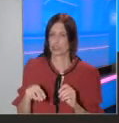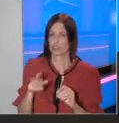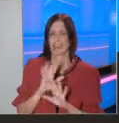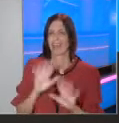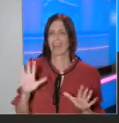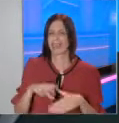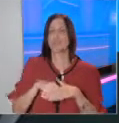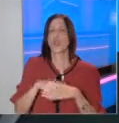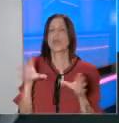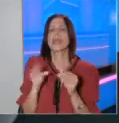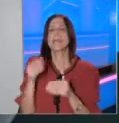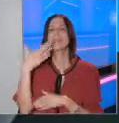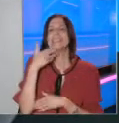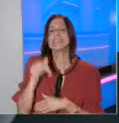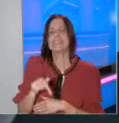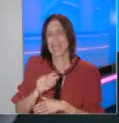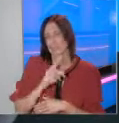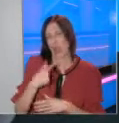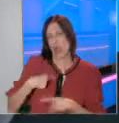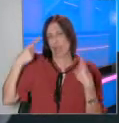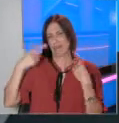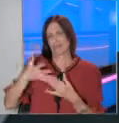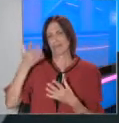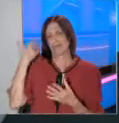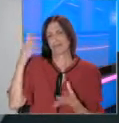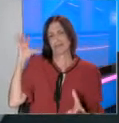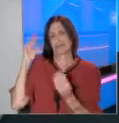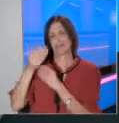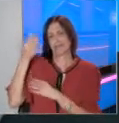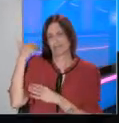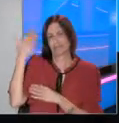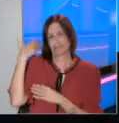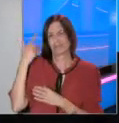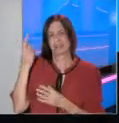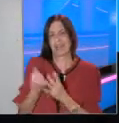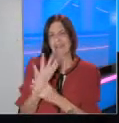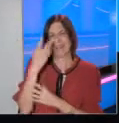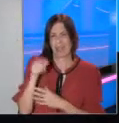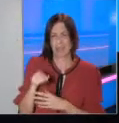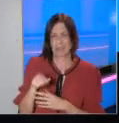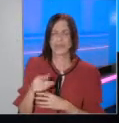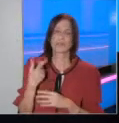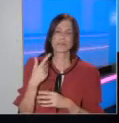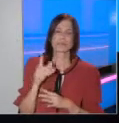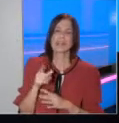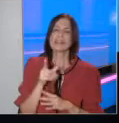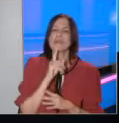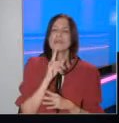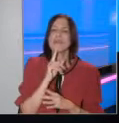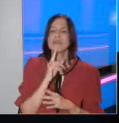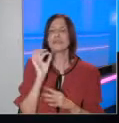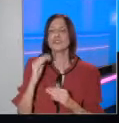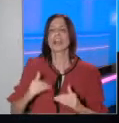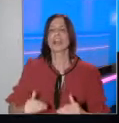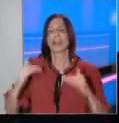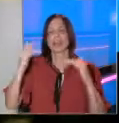שלום ממדינת ישראל. הדבר הזה הוא לא מהיום, הוא מלווה את המדינה מאז הקמתה. הם מיעוט, מיעוט